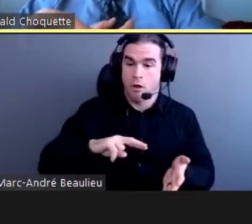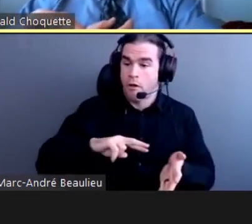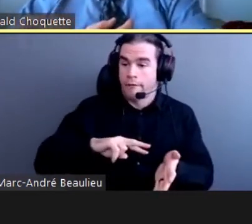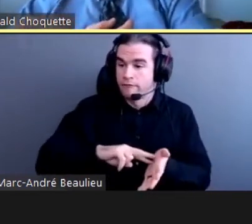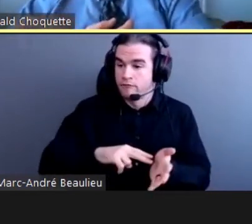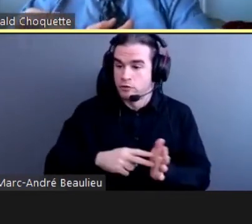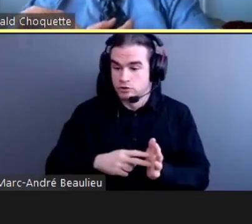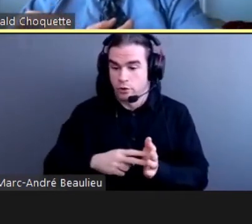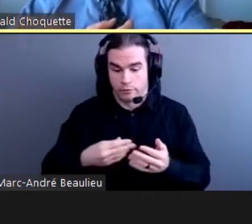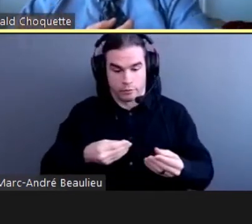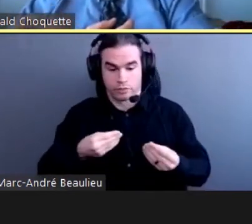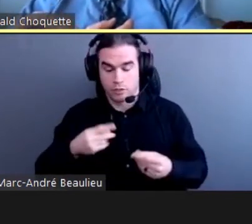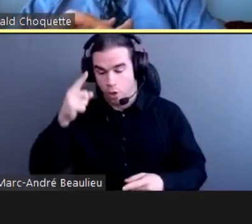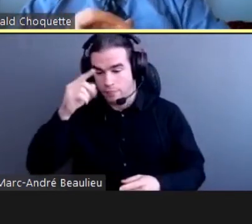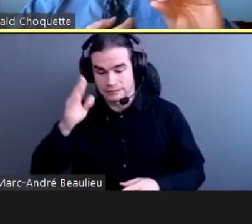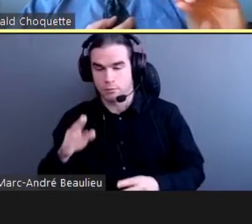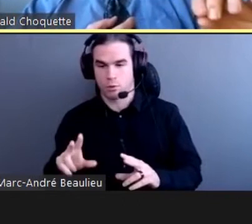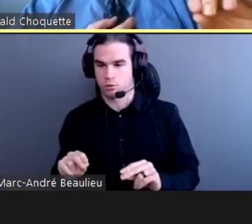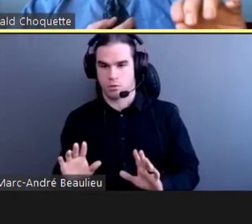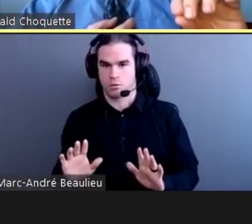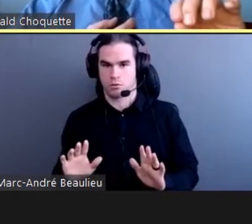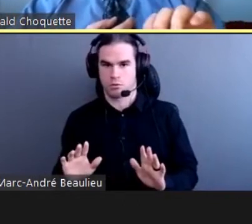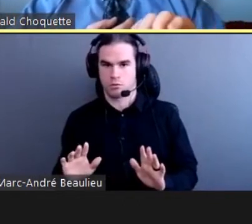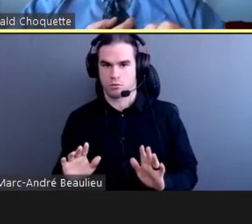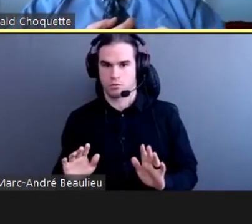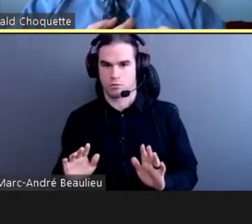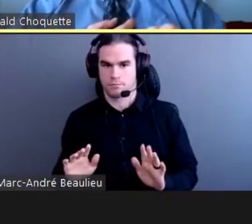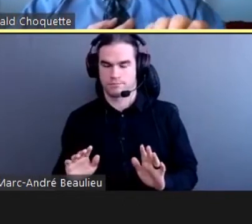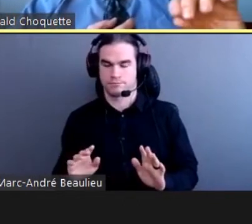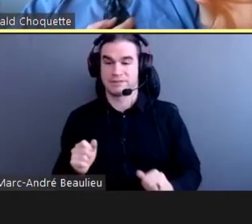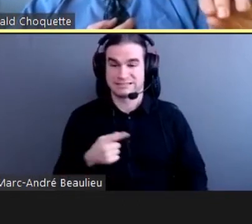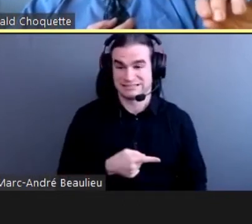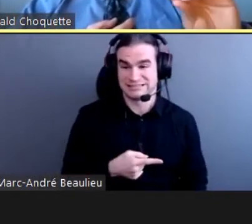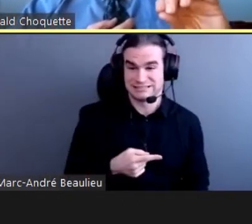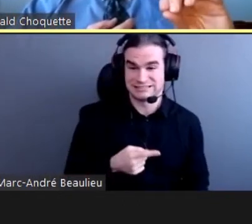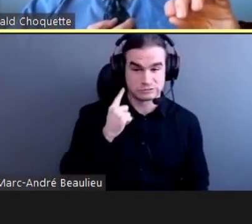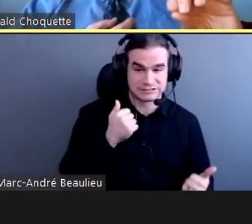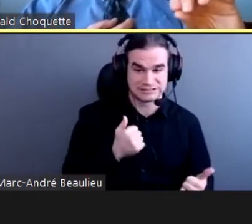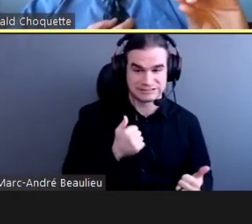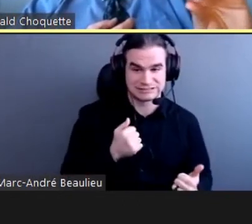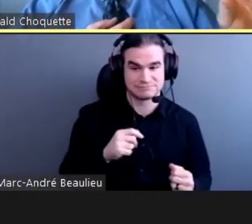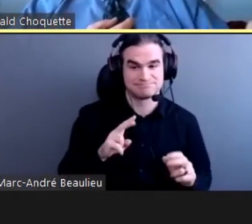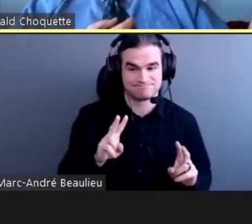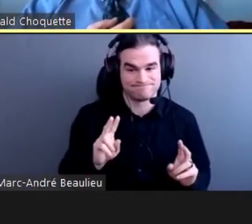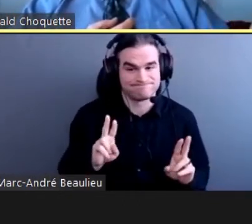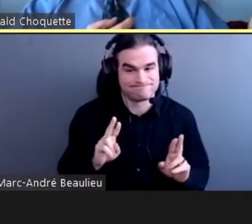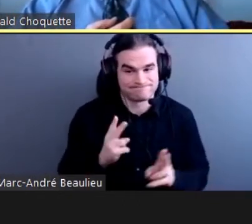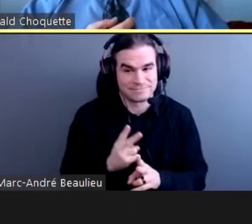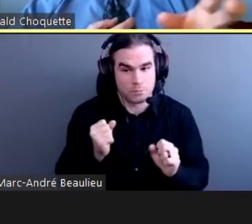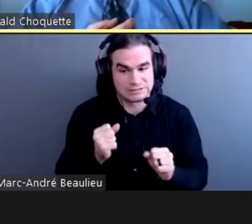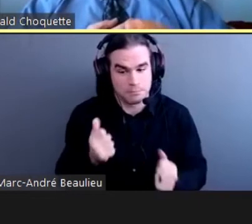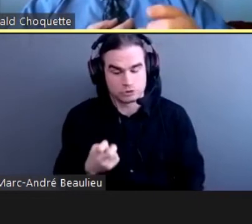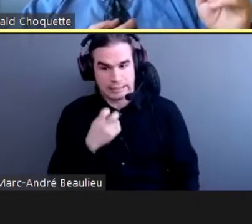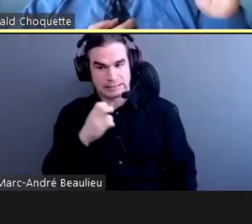style Alzheimer ou quelque chose comme ça. C'est juste que vous êtes plus à risque. OK? Il faut faire bien attention, ce n'est pas